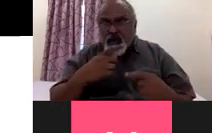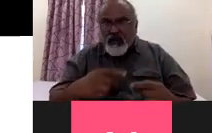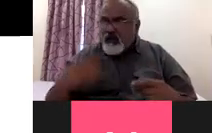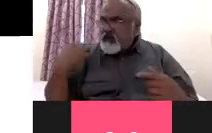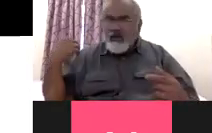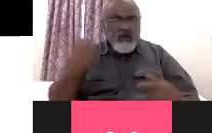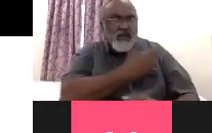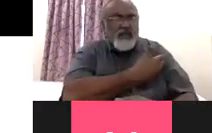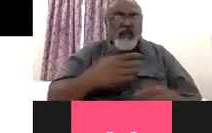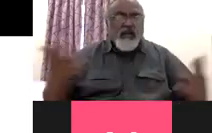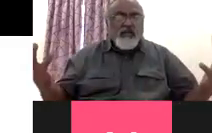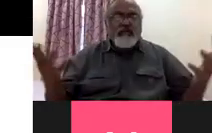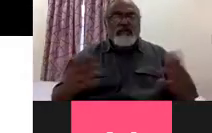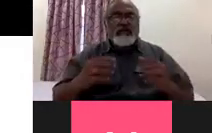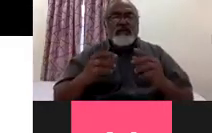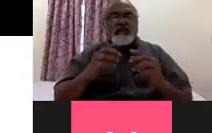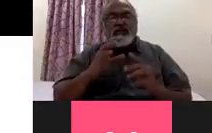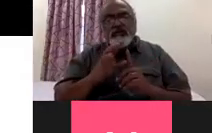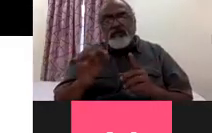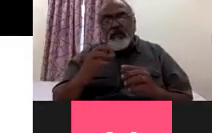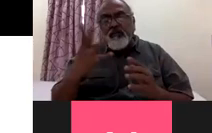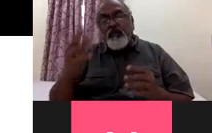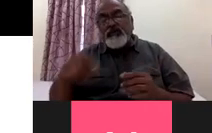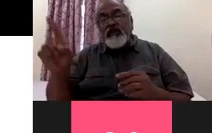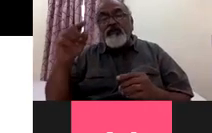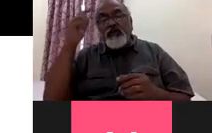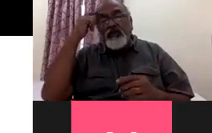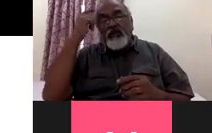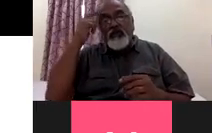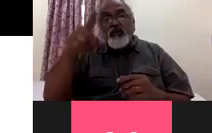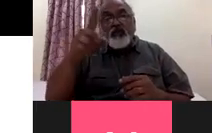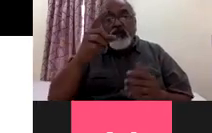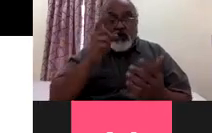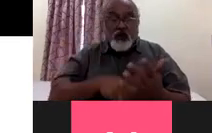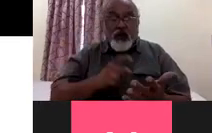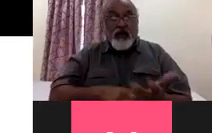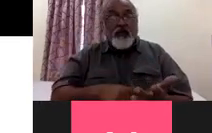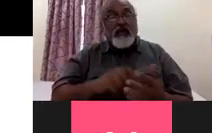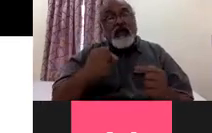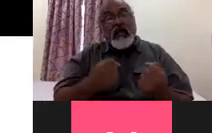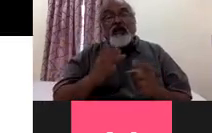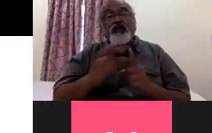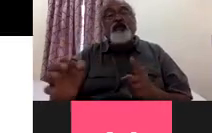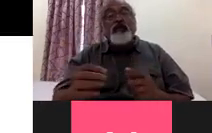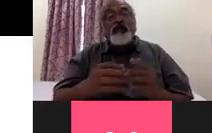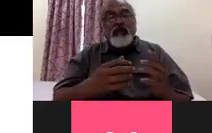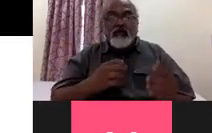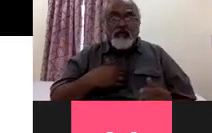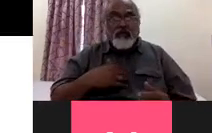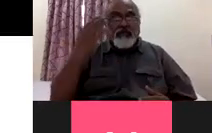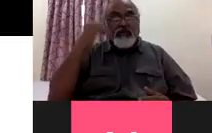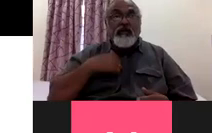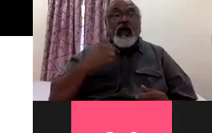रहा है एम्प्लॉयमेंट के लिए तो कहीं ना कहीं वो जानता है कि जो आपकी रिक्वायरमेंट है वो उसको फुलफिल कर सकता है. तो एज अ